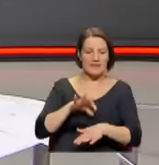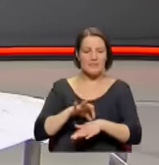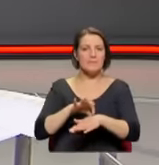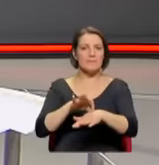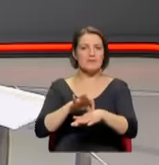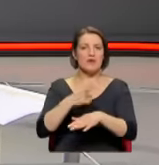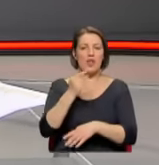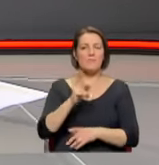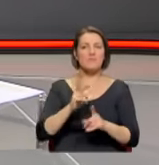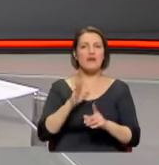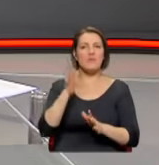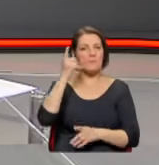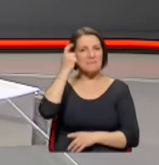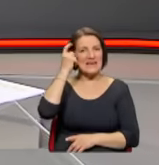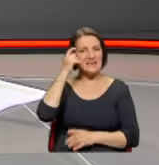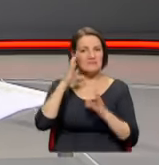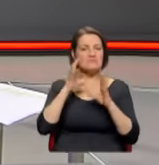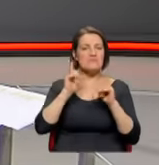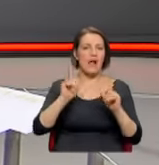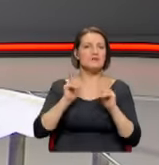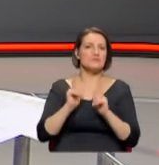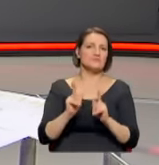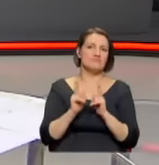edecek performans, beyin performansı lazım.